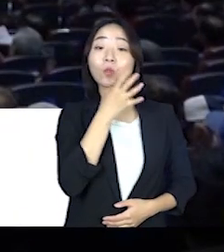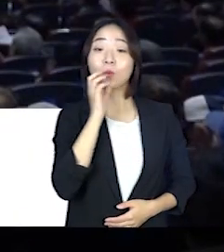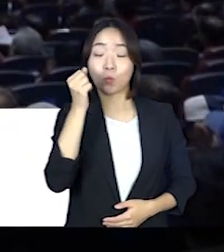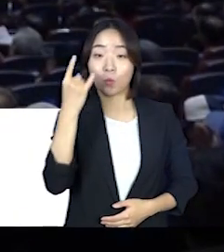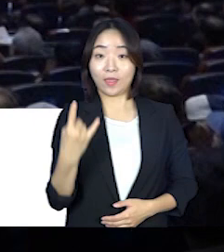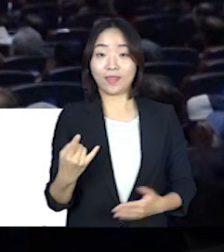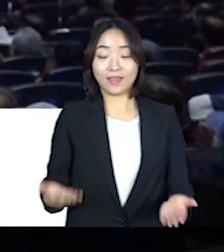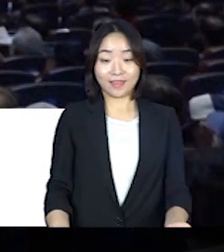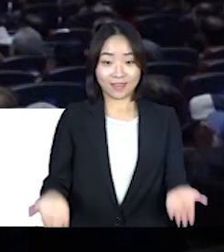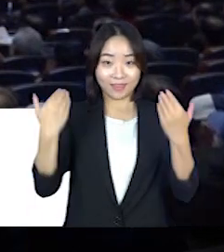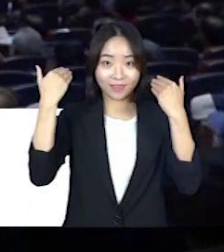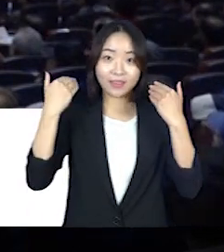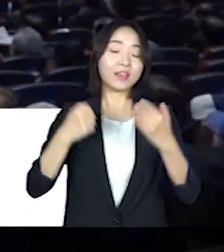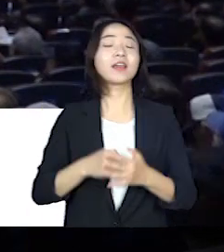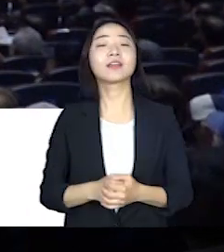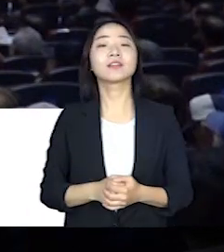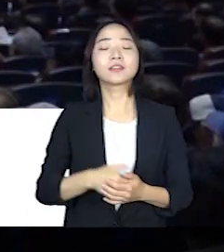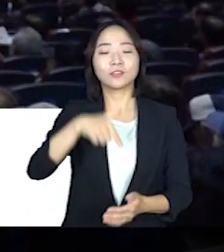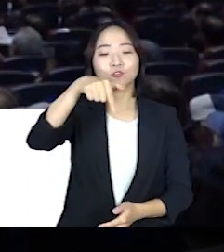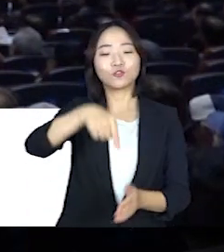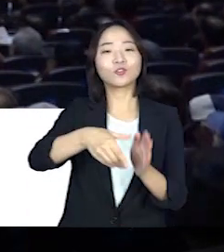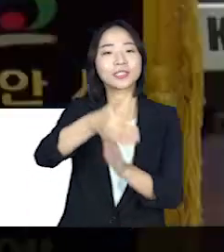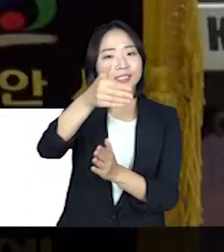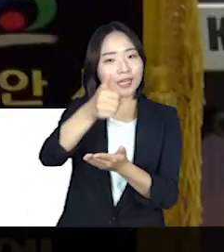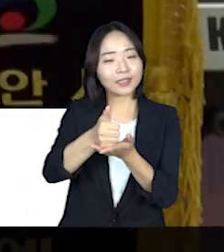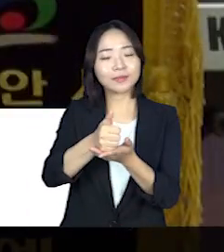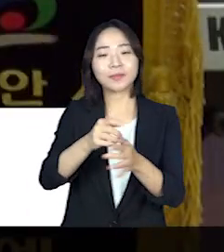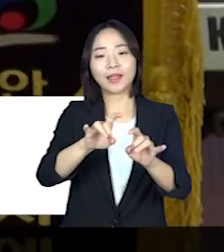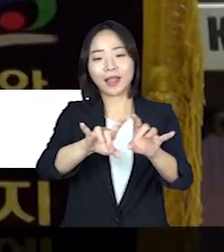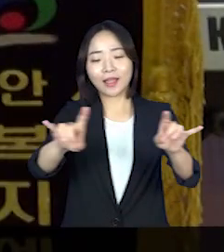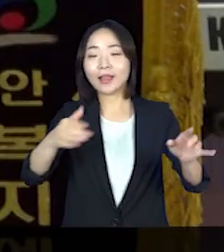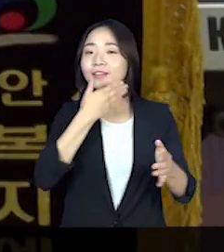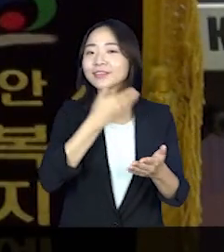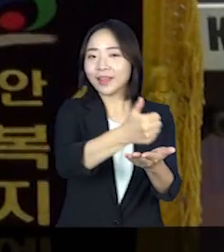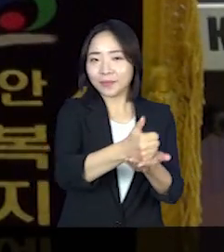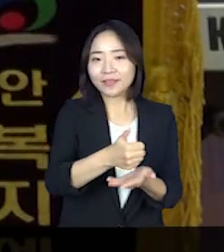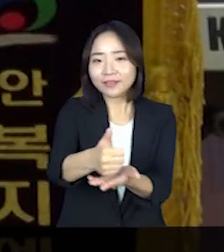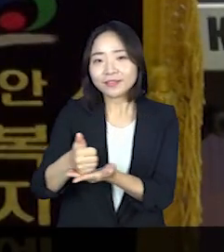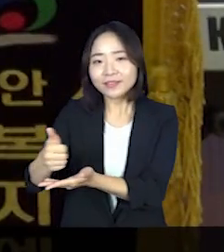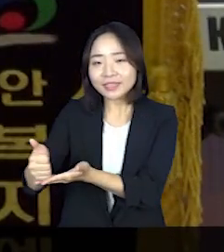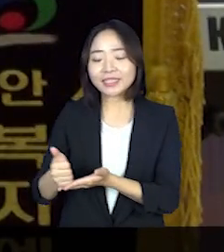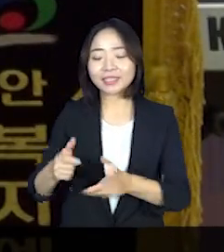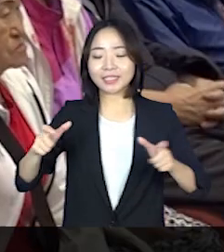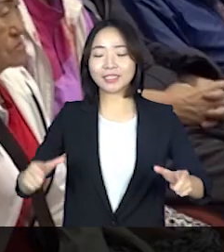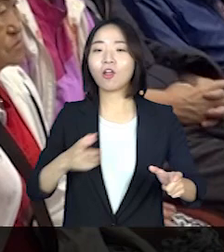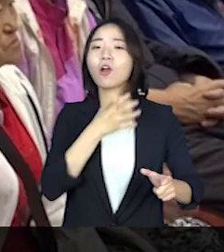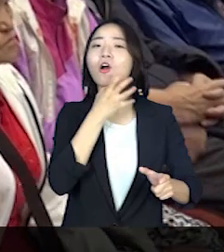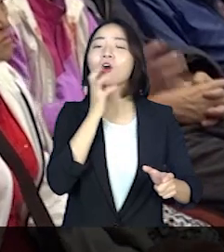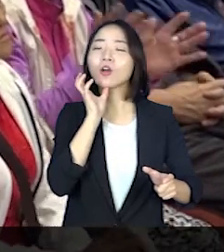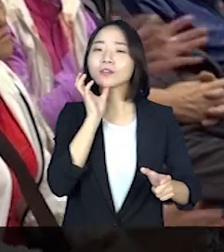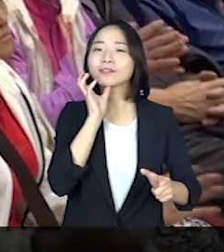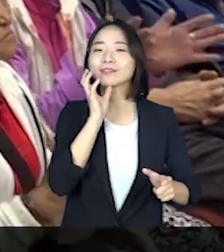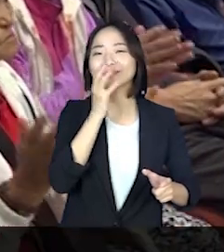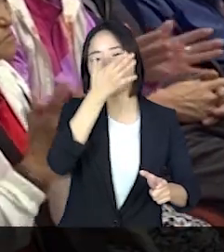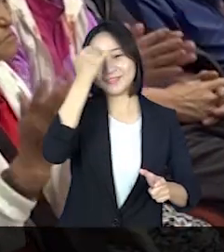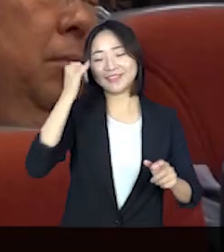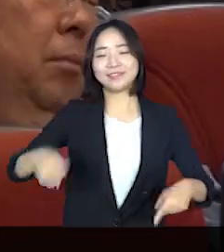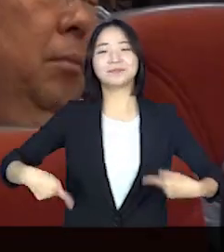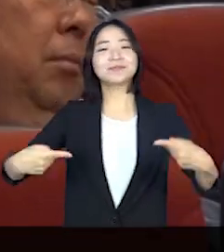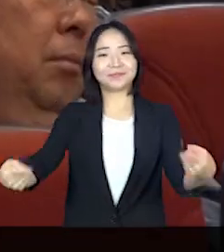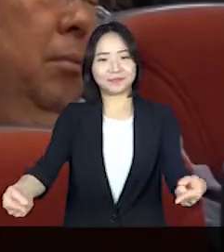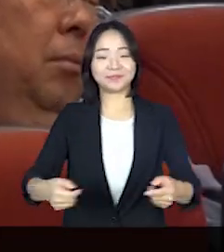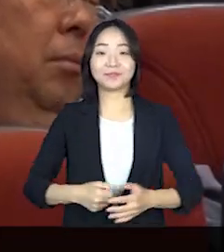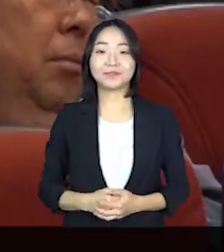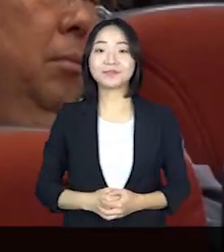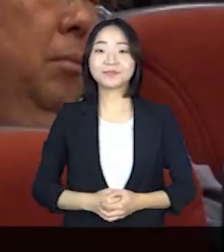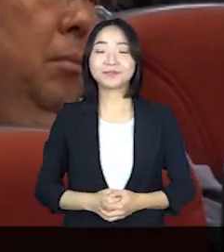대한노인회 천안시지회 주관으로 열린 이날 행사는 구본영 시장과 각계각층 내외빈, 지역 어르신들이 참석한